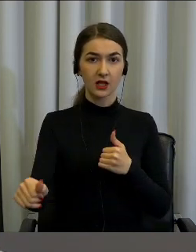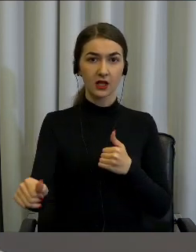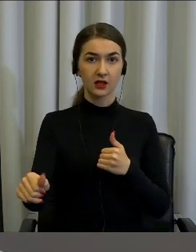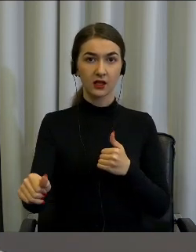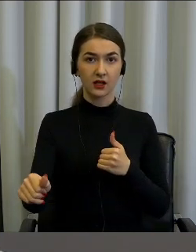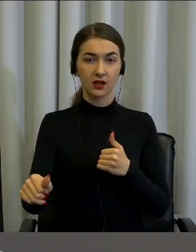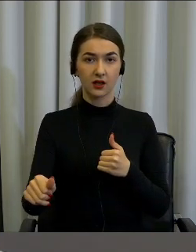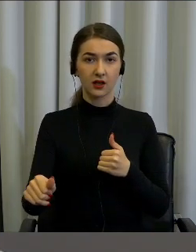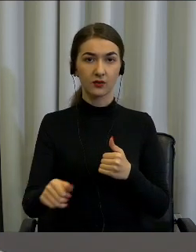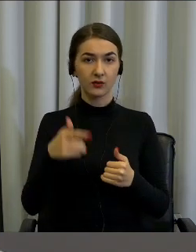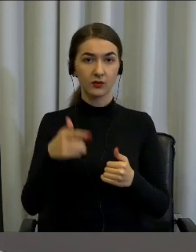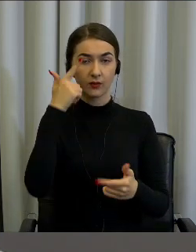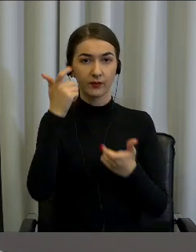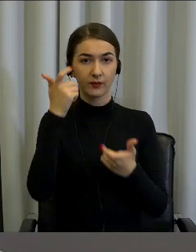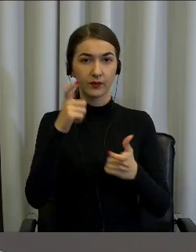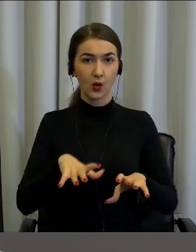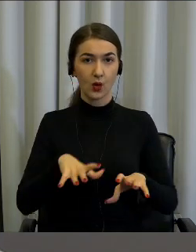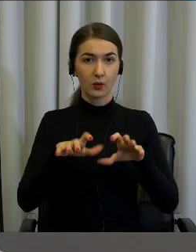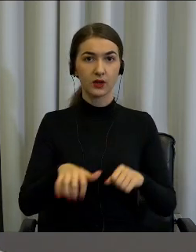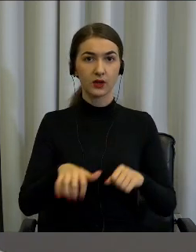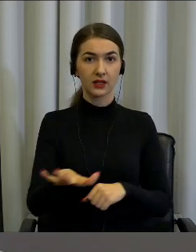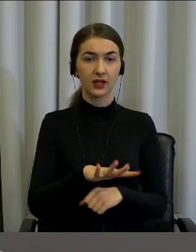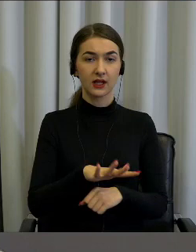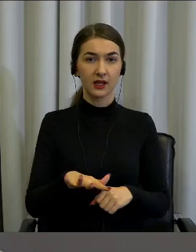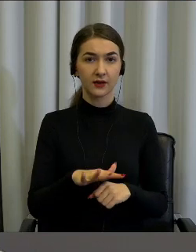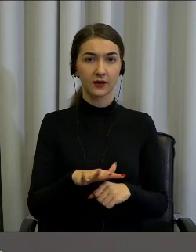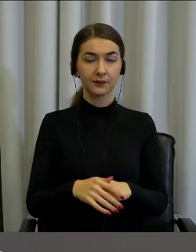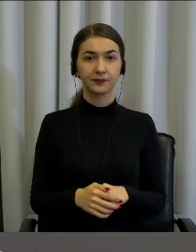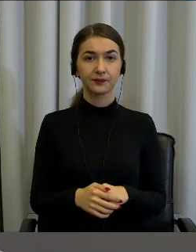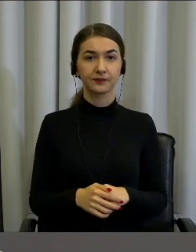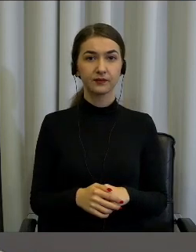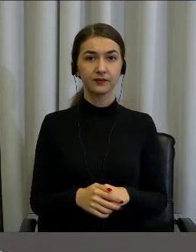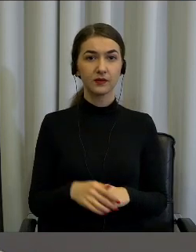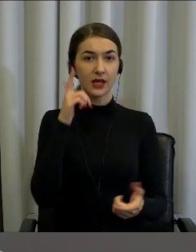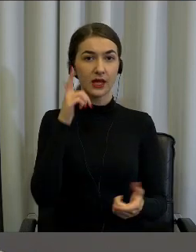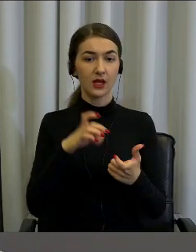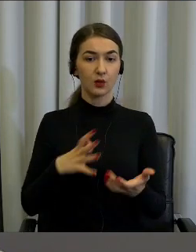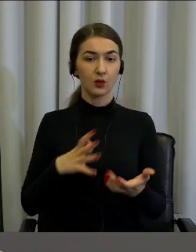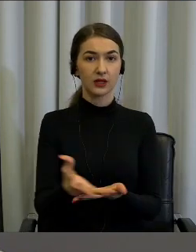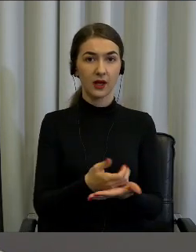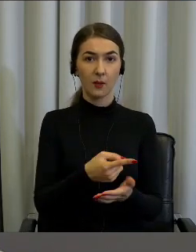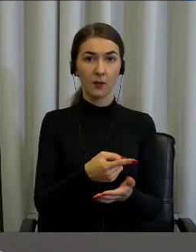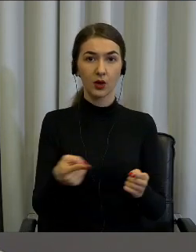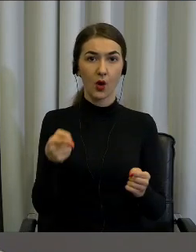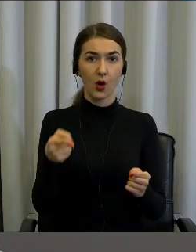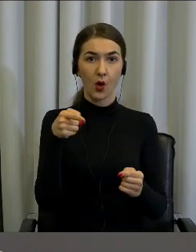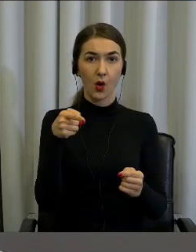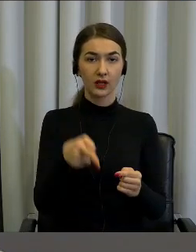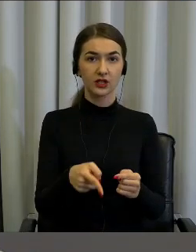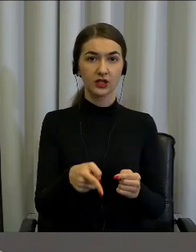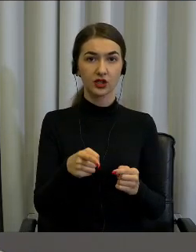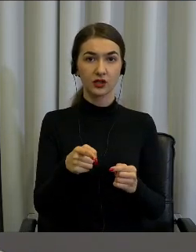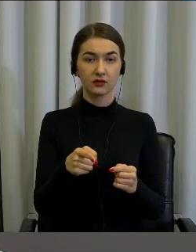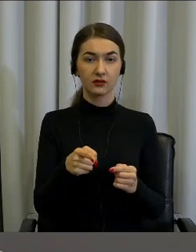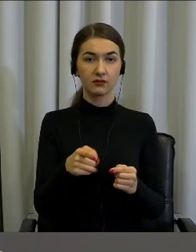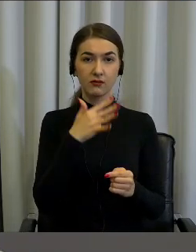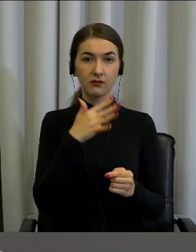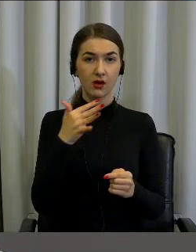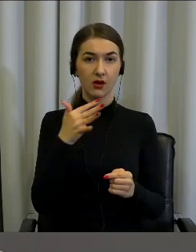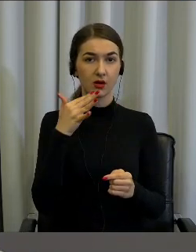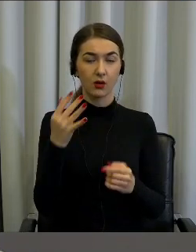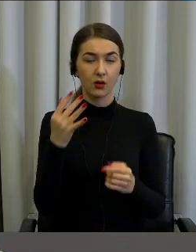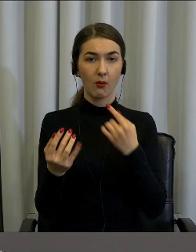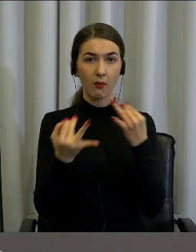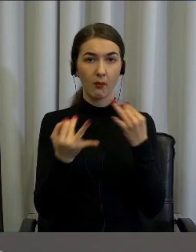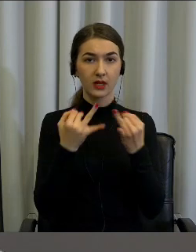територій дані що ввійшли в доповіді були зібрані протягом 1226 співбесід з жертвами